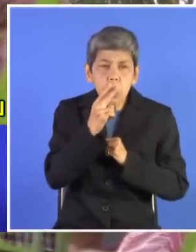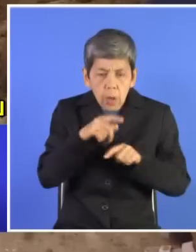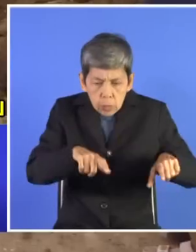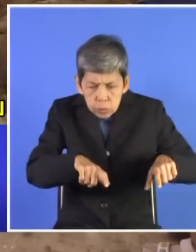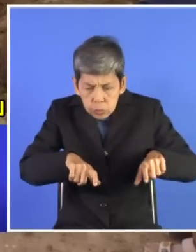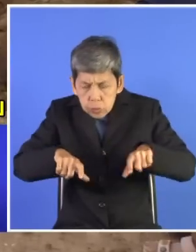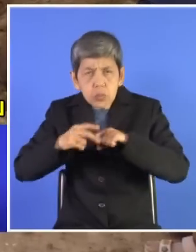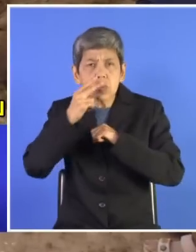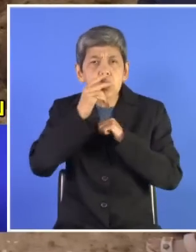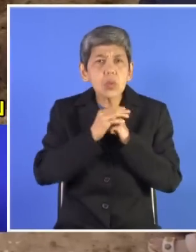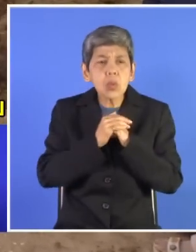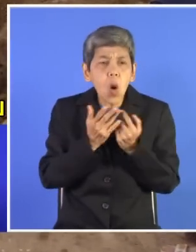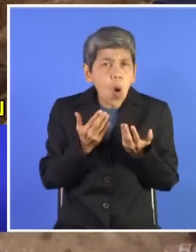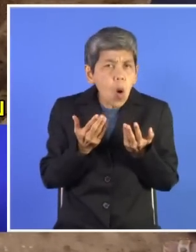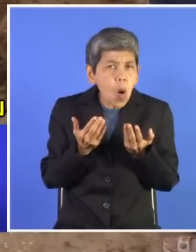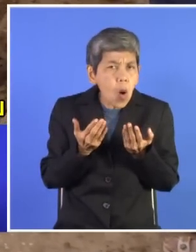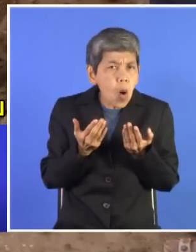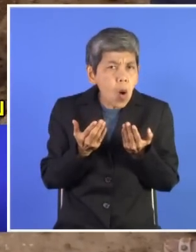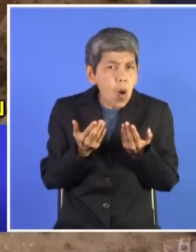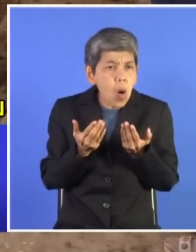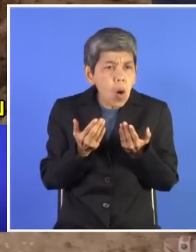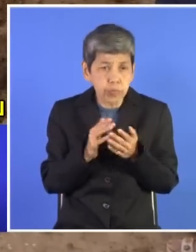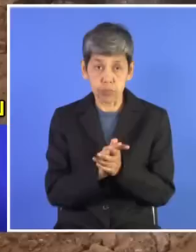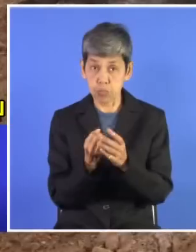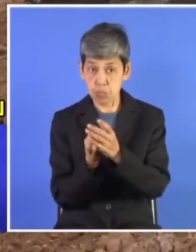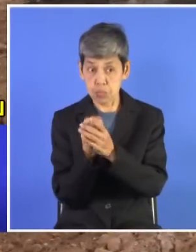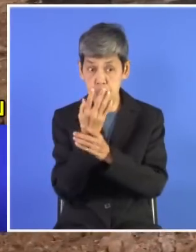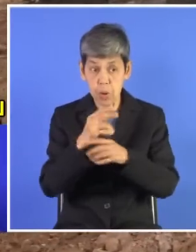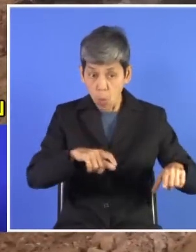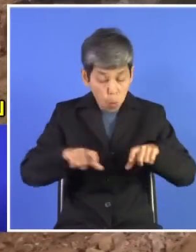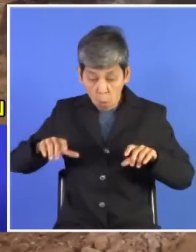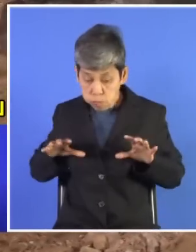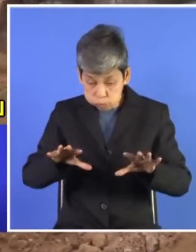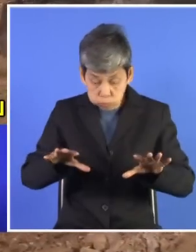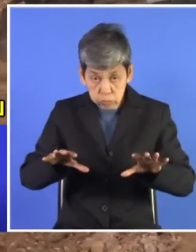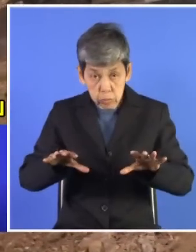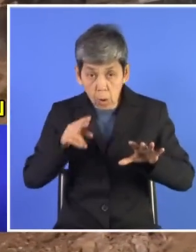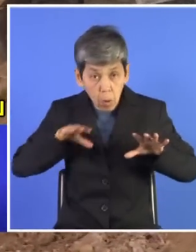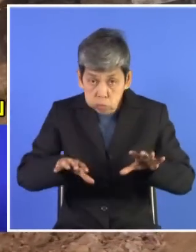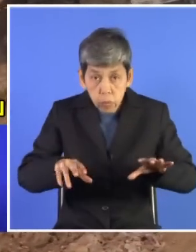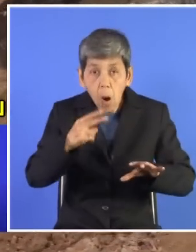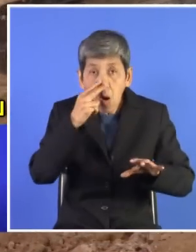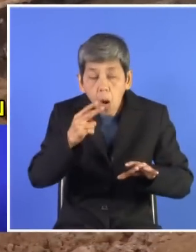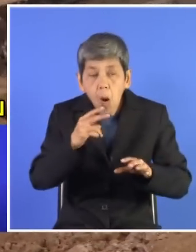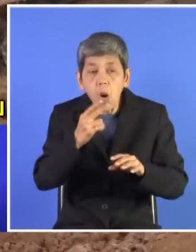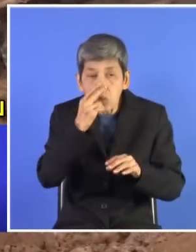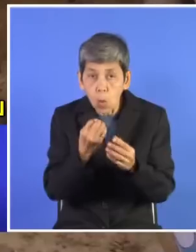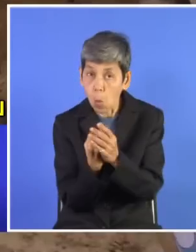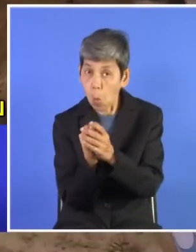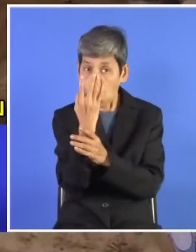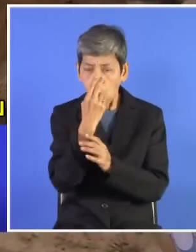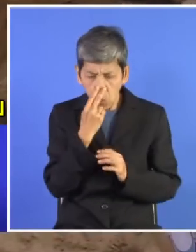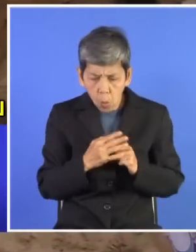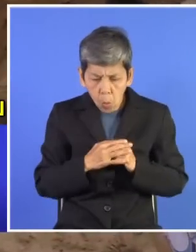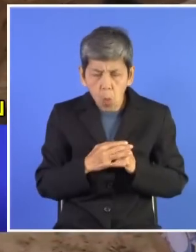คียนนะครับรอจังหวะอยู่นะครับต้นตะเคียนพ้นน้ำปั๊บนี่กรูเลยเออกรูเข้าไปไปดูต้นตะเคียนใกล ้